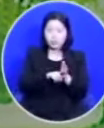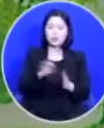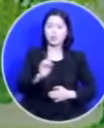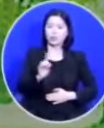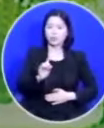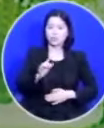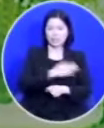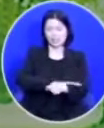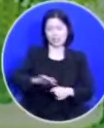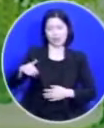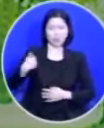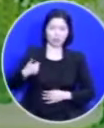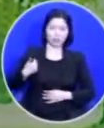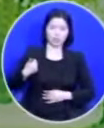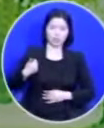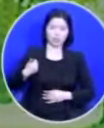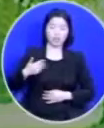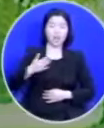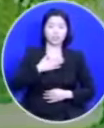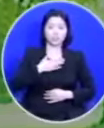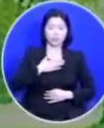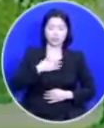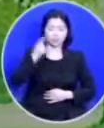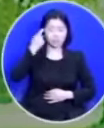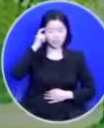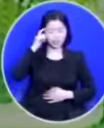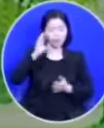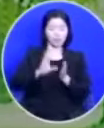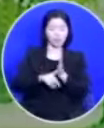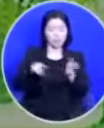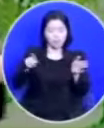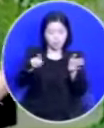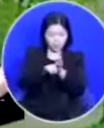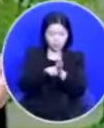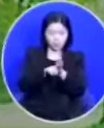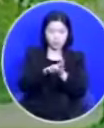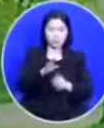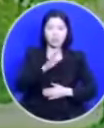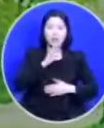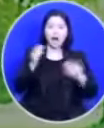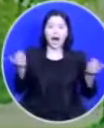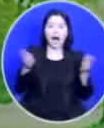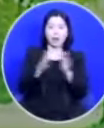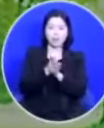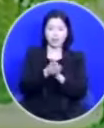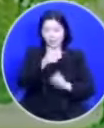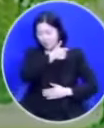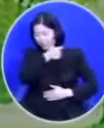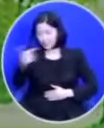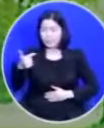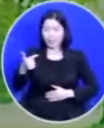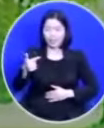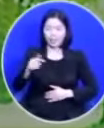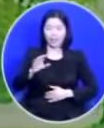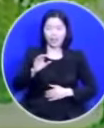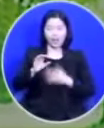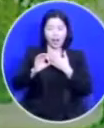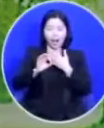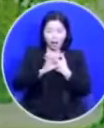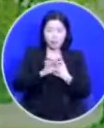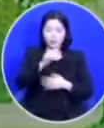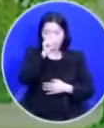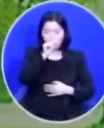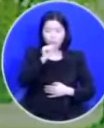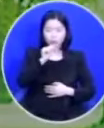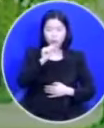겁니다 저는 생각하기를 믿음은 아멘 크게 하는게 믿음인 줄 알아 하도 그렇게 감주